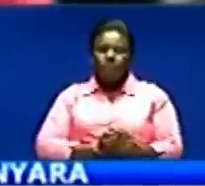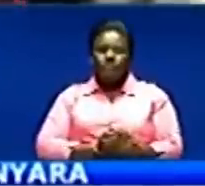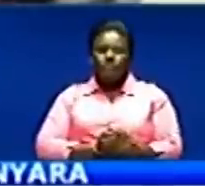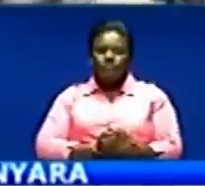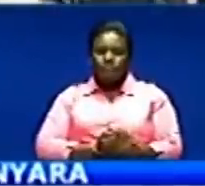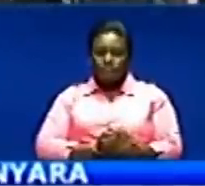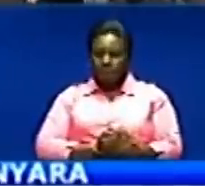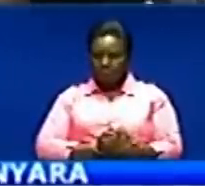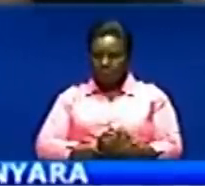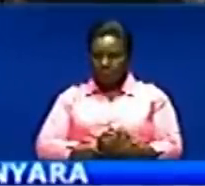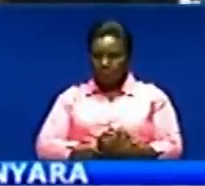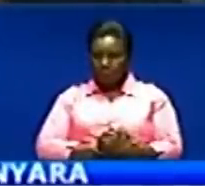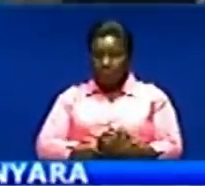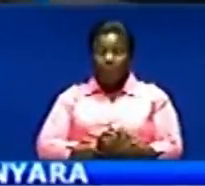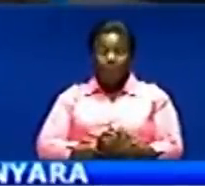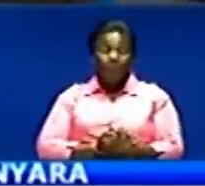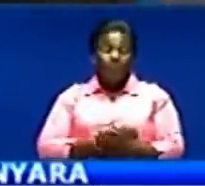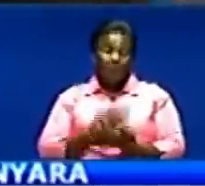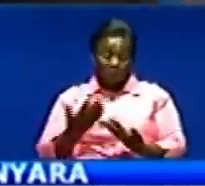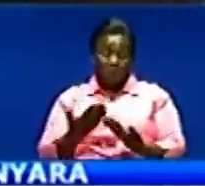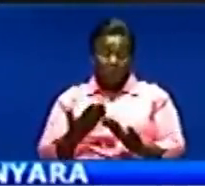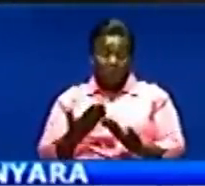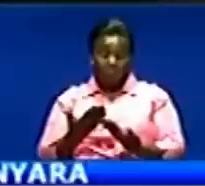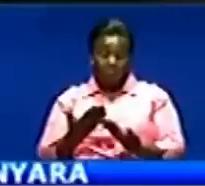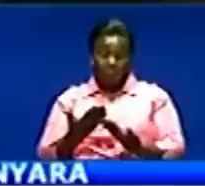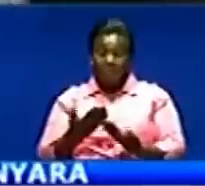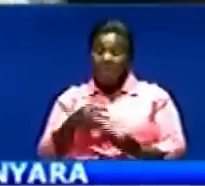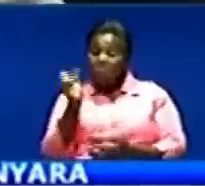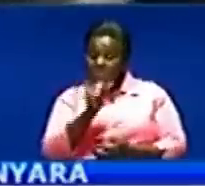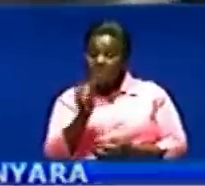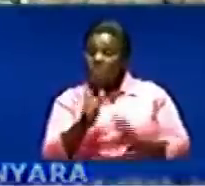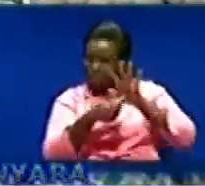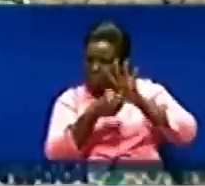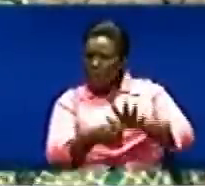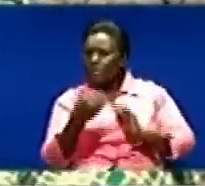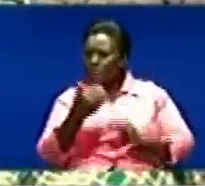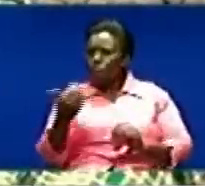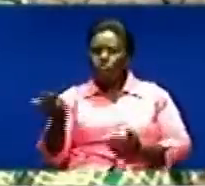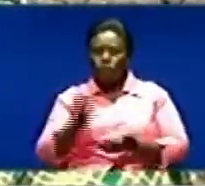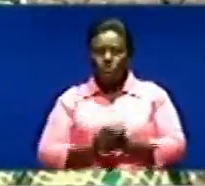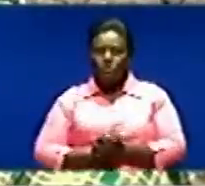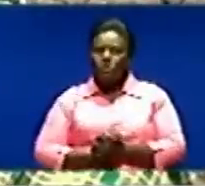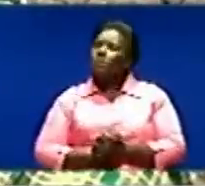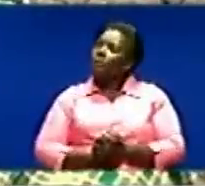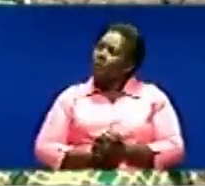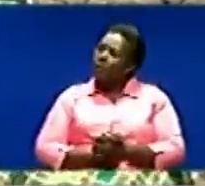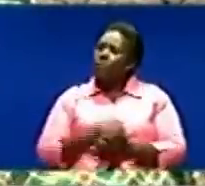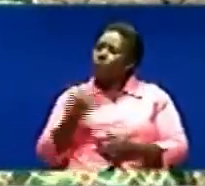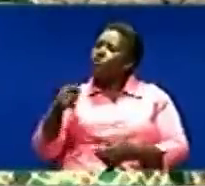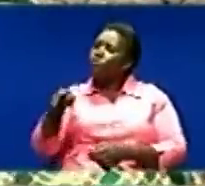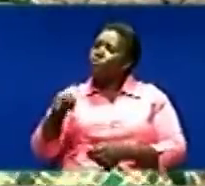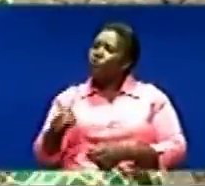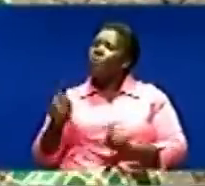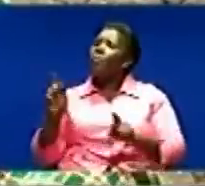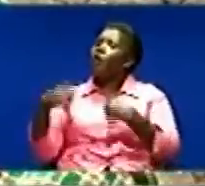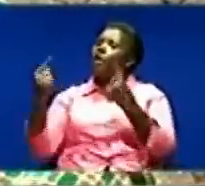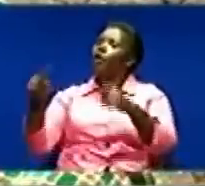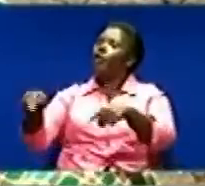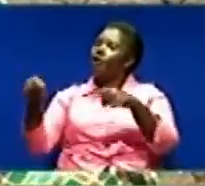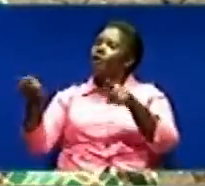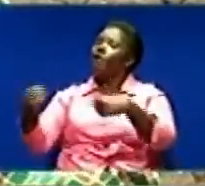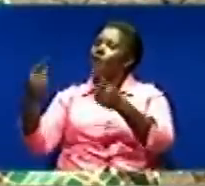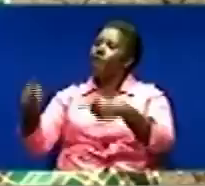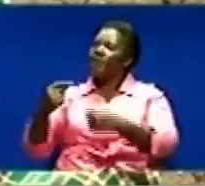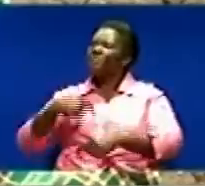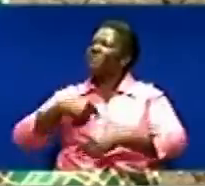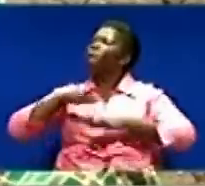Miongoni mwa wanaotajwa kutekeleza unyama huu ni bibi wa mtoto huyu. Utukutu wake alizoea kuzurura kule mjini. Paka tumechoka